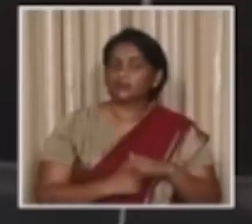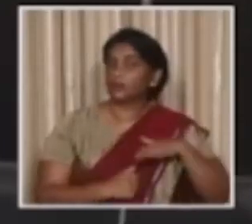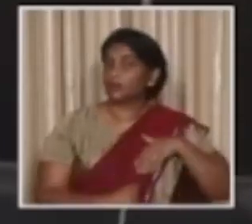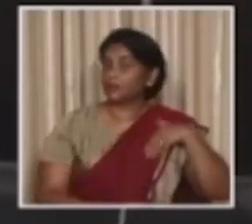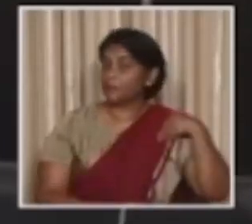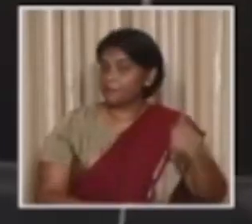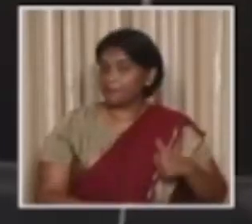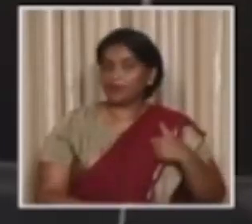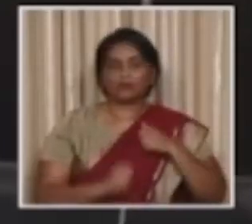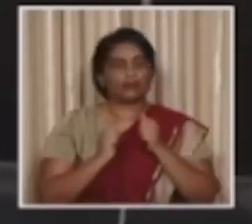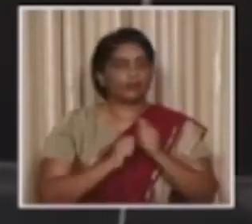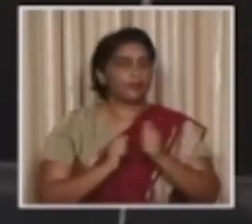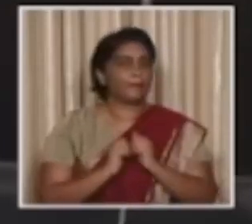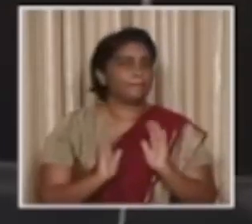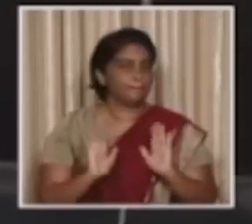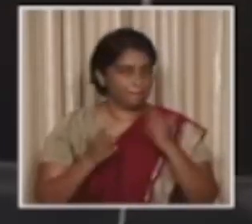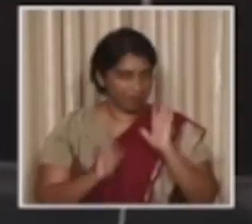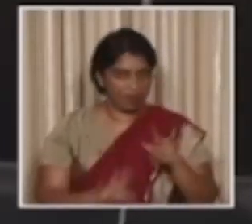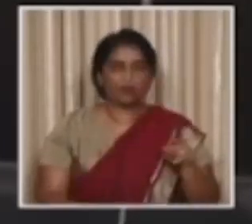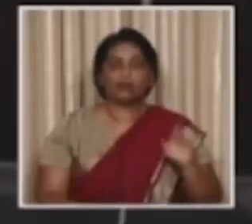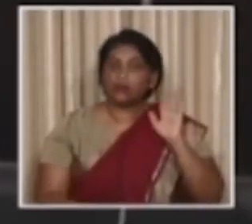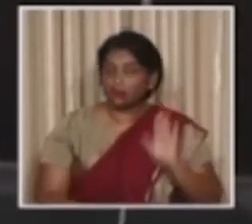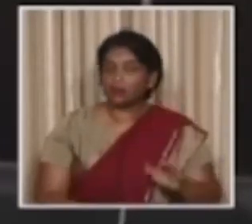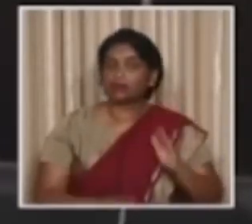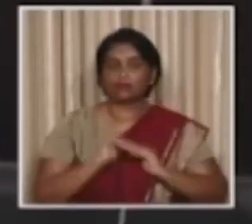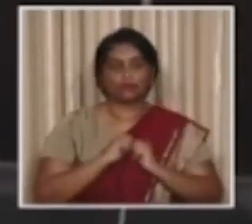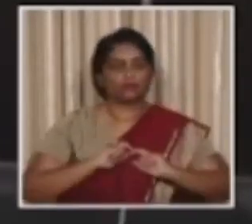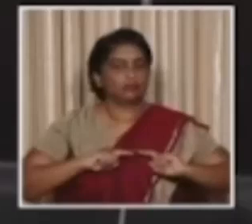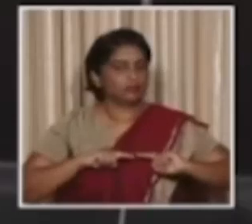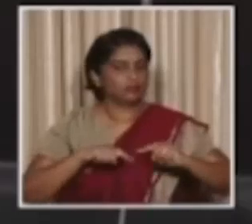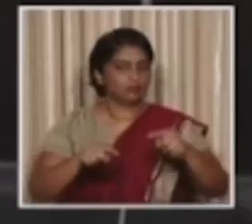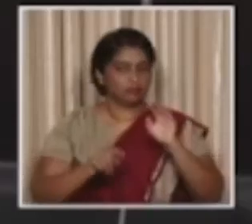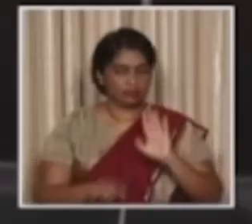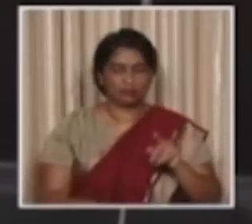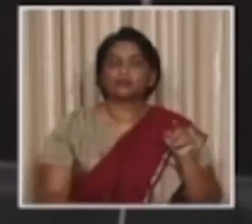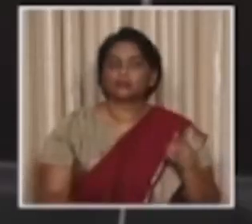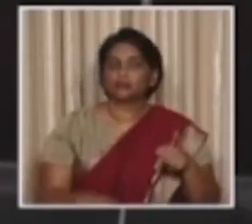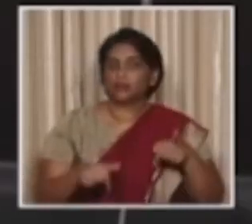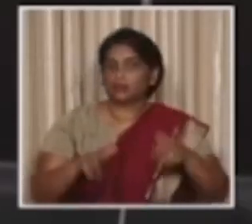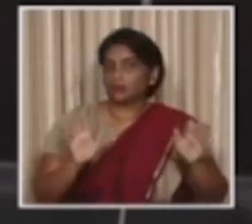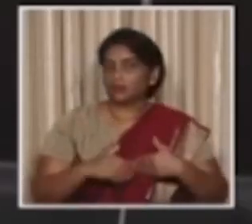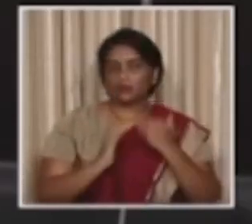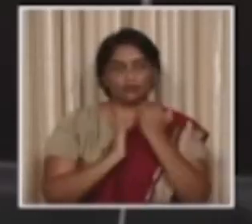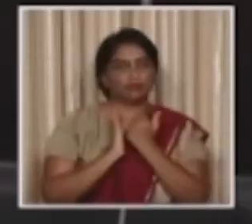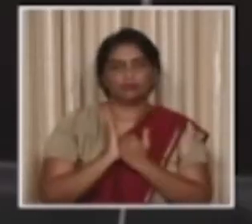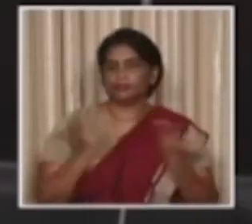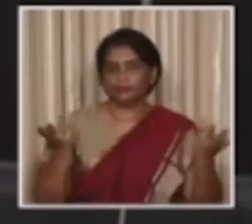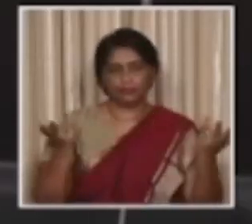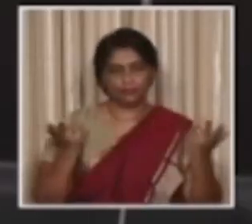මූලික කටයුතු ආරම්භ කළා තිබුණා. නමුත් ඒ ක්‍රියාත්මක කර ගැනීම සඳහා තාම පියවරවල් ගෙන